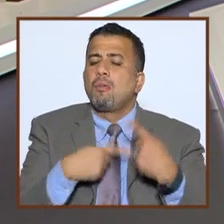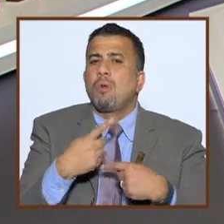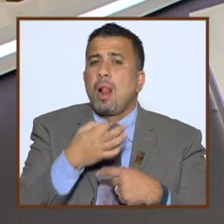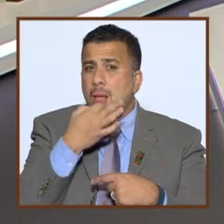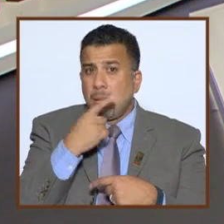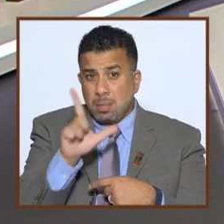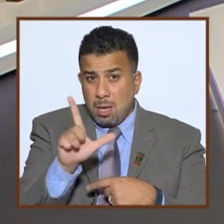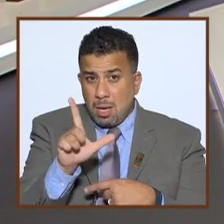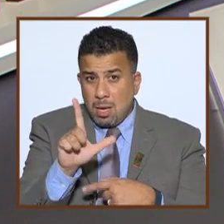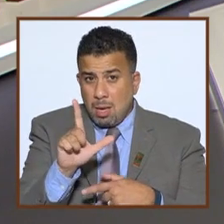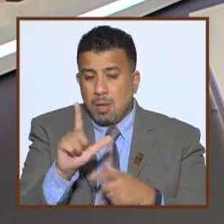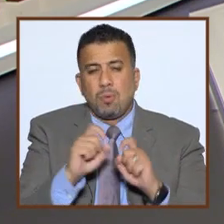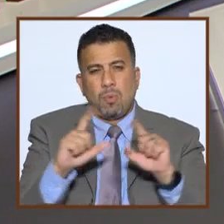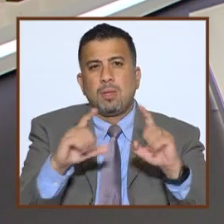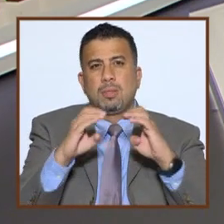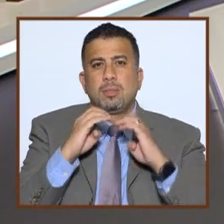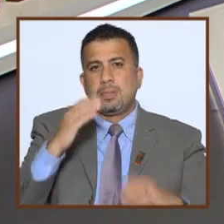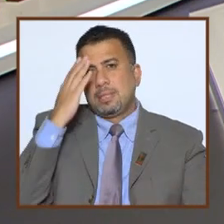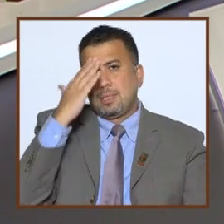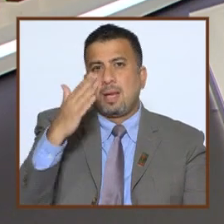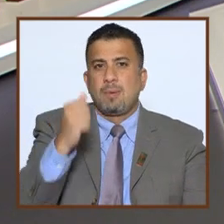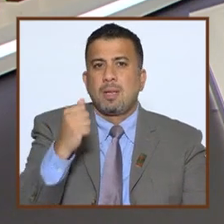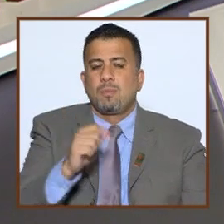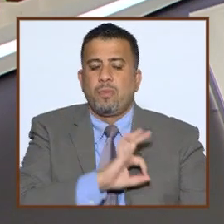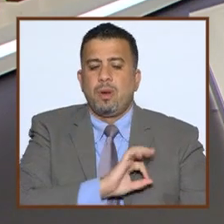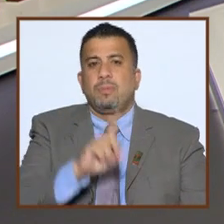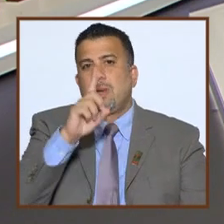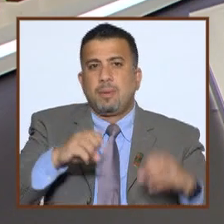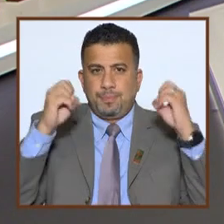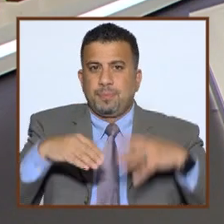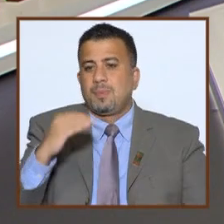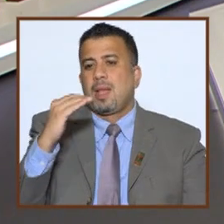تفضلي يا حنان وعليكم السلام